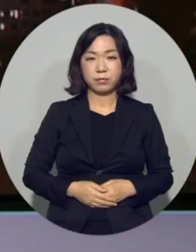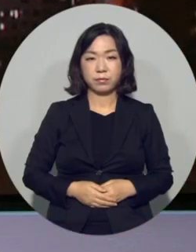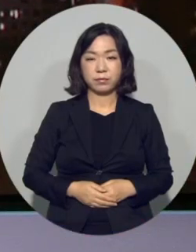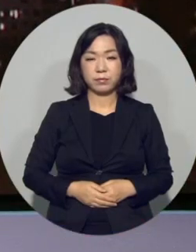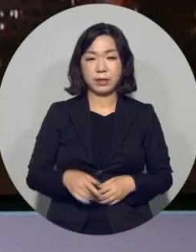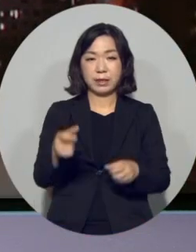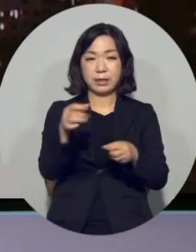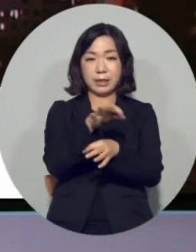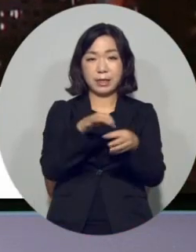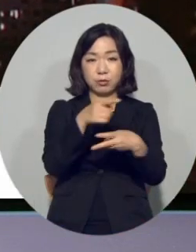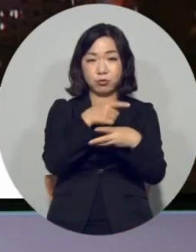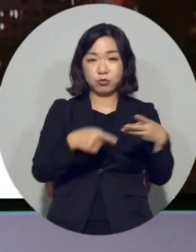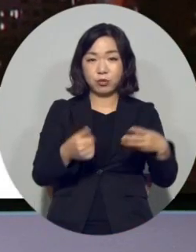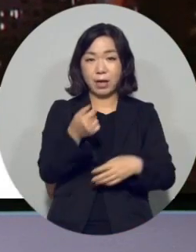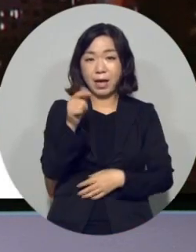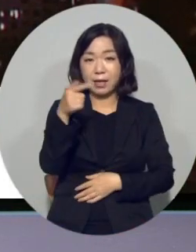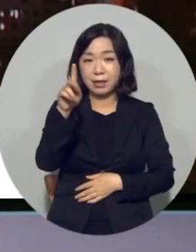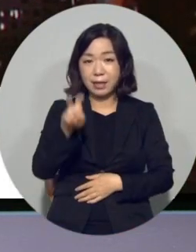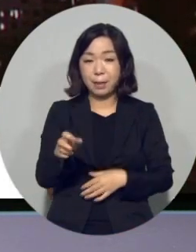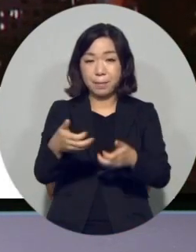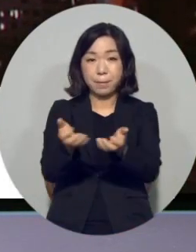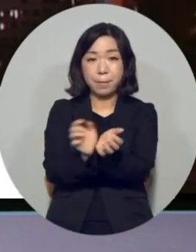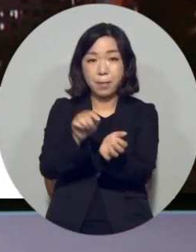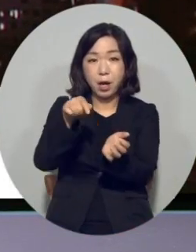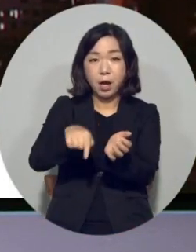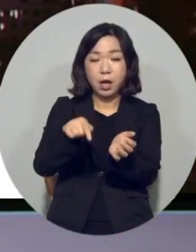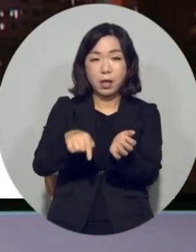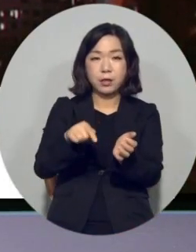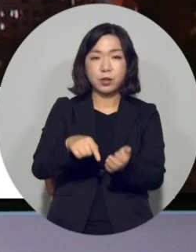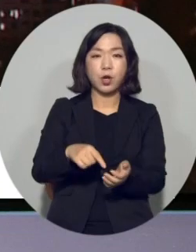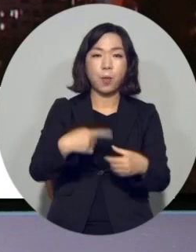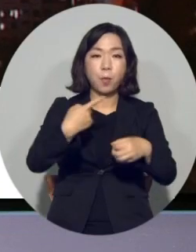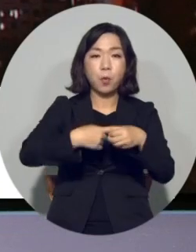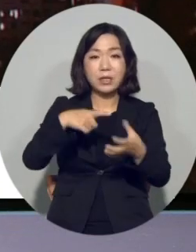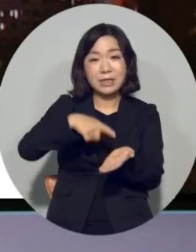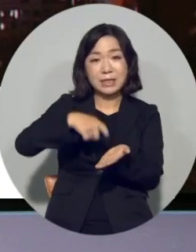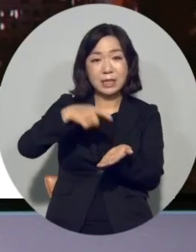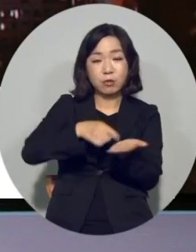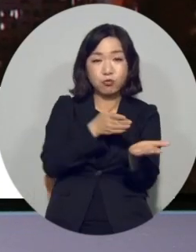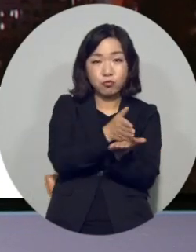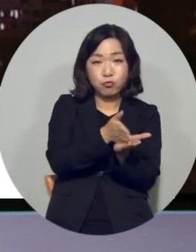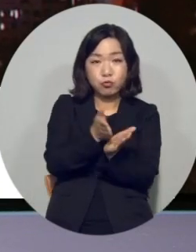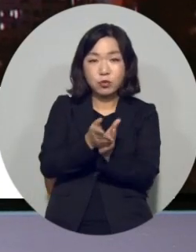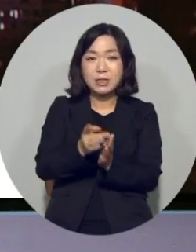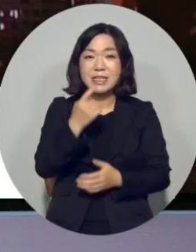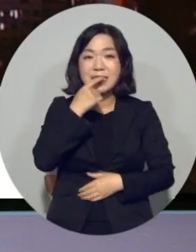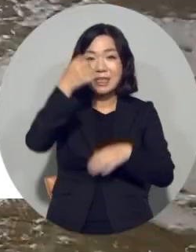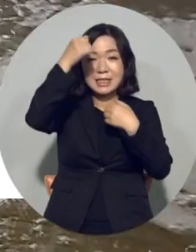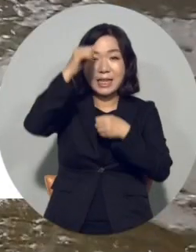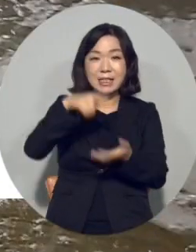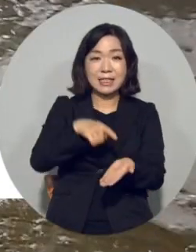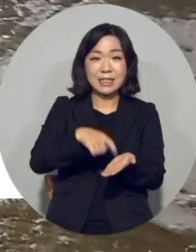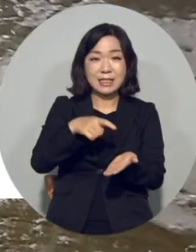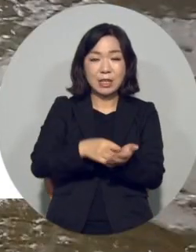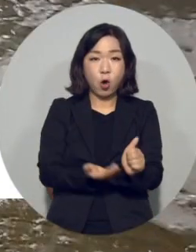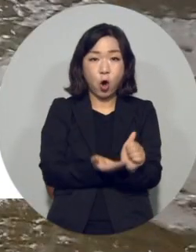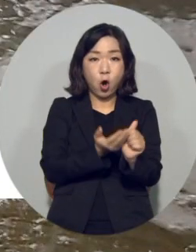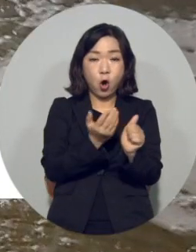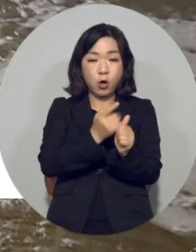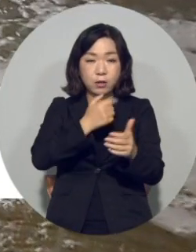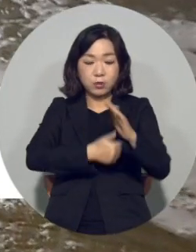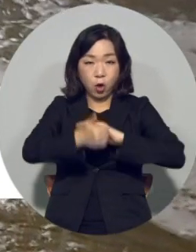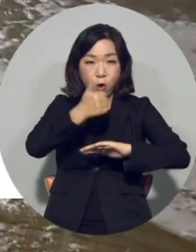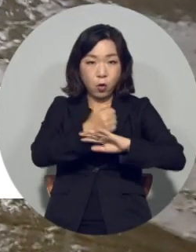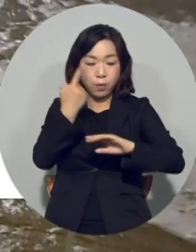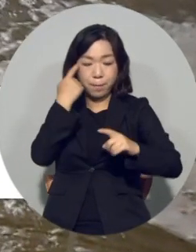상주시 화남면 최경태 씨가 10강 목 보리새우 꽈 의한 종류 n 흰다리새우 양식 의 성공에 관심을 모으고